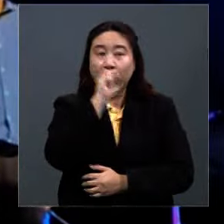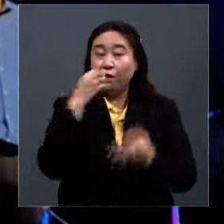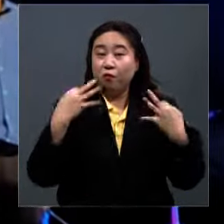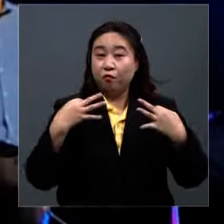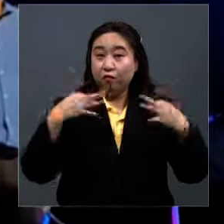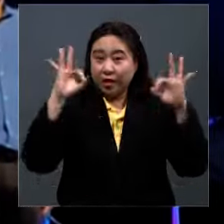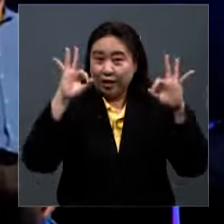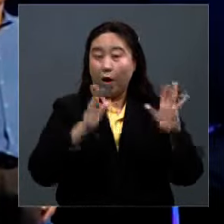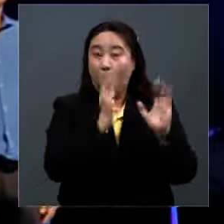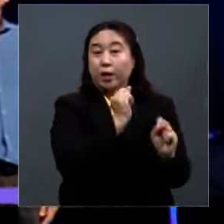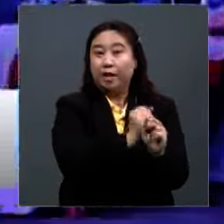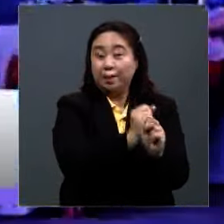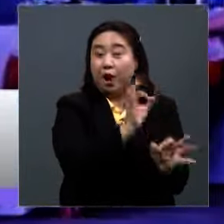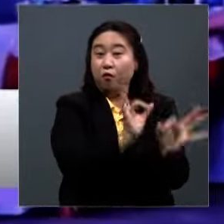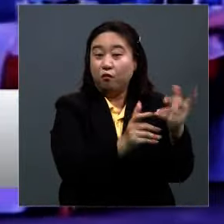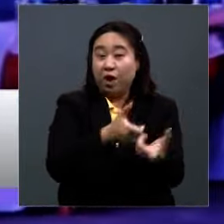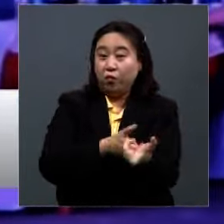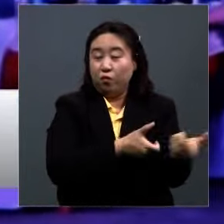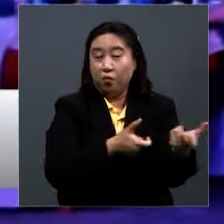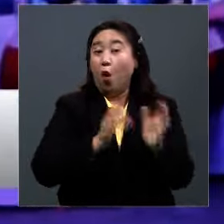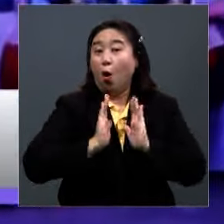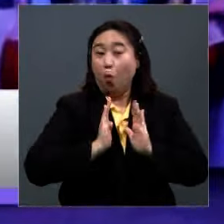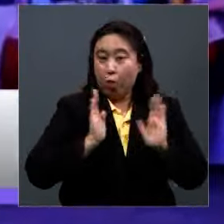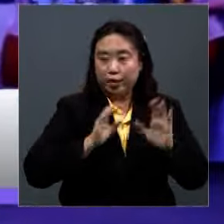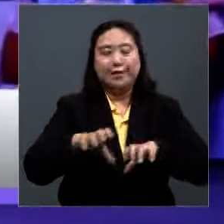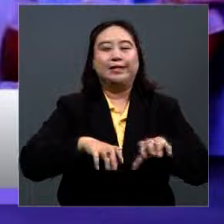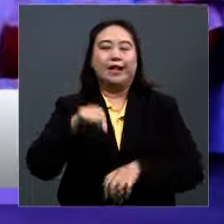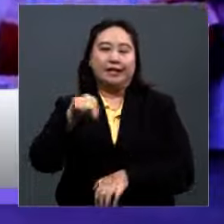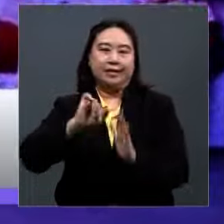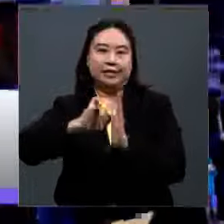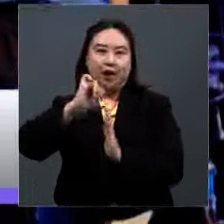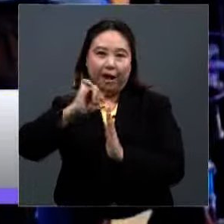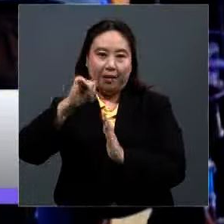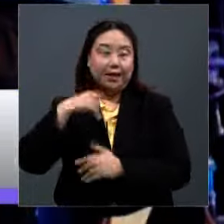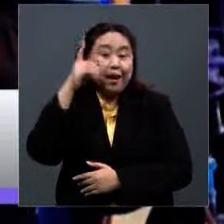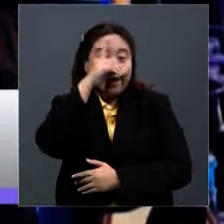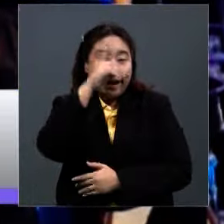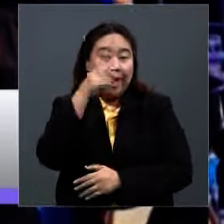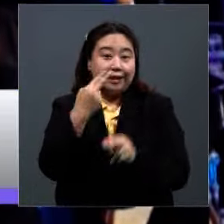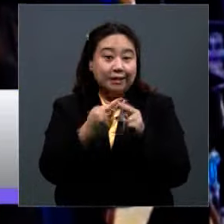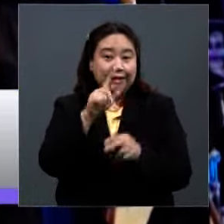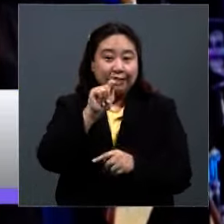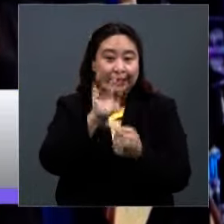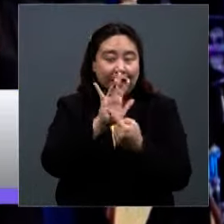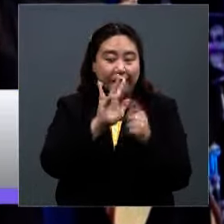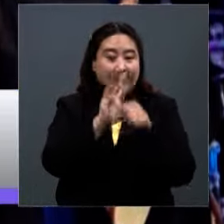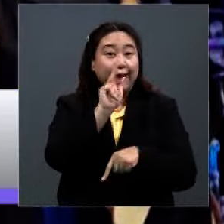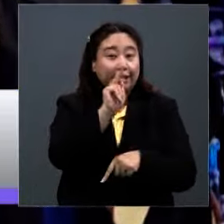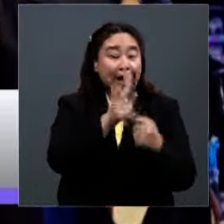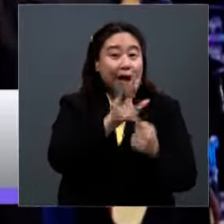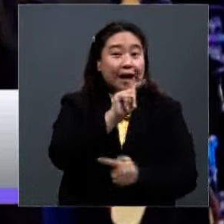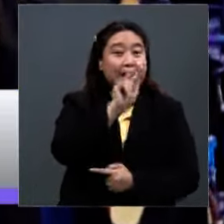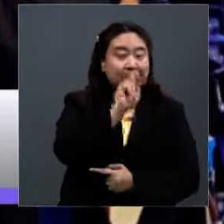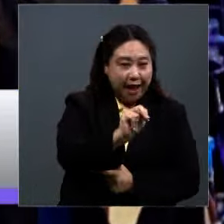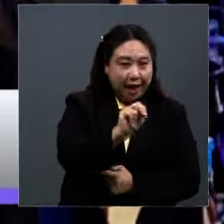านประเสริฐแลนด์อำเภอเมืองจังหวัดเชียงใหม่นะคะนอกจากตั๊กแตนชลดาแล้วยังมีวงเดอะเพิร์ลนะคะพร้อมเลี้ยงอาหารโต๊